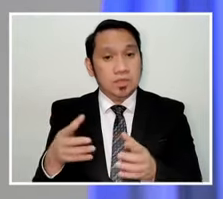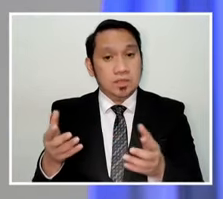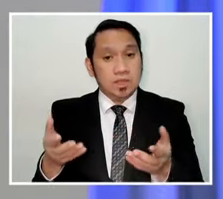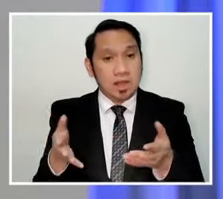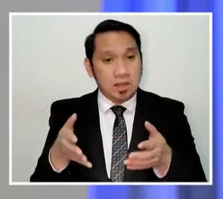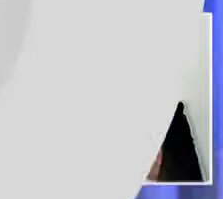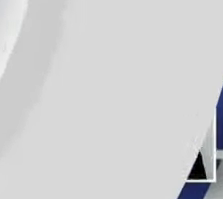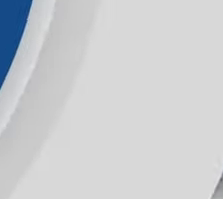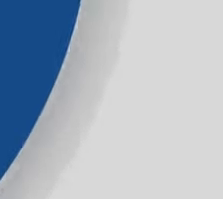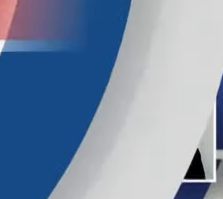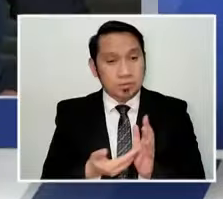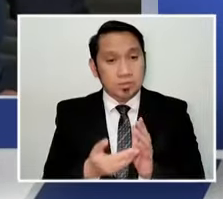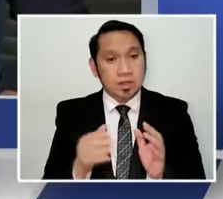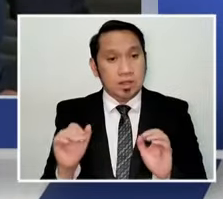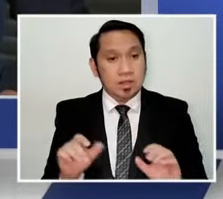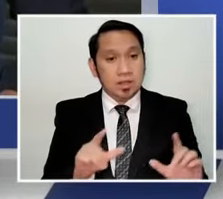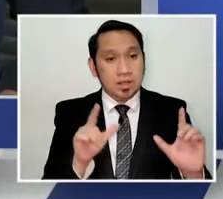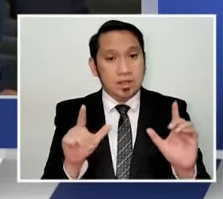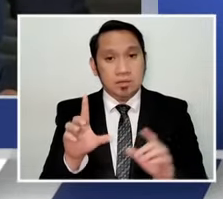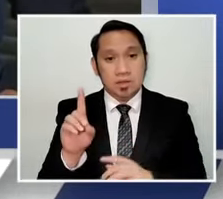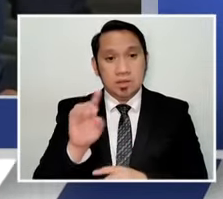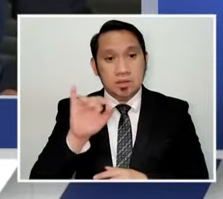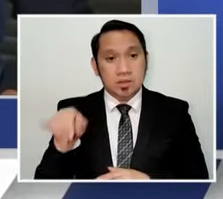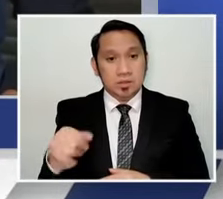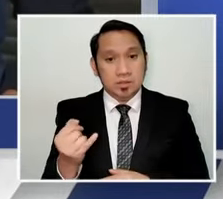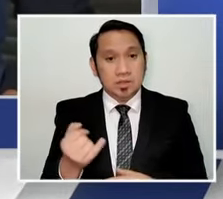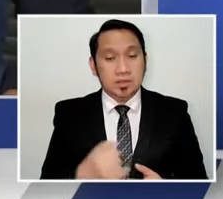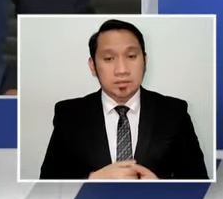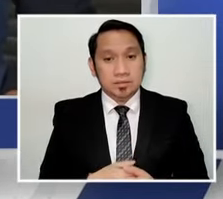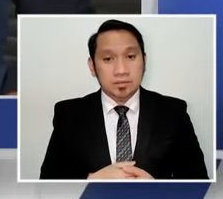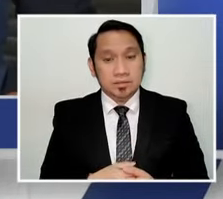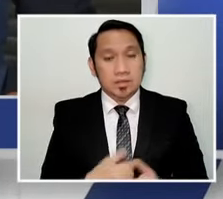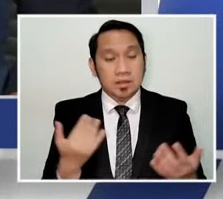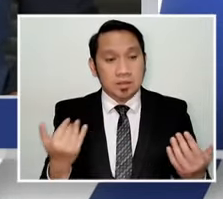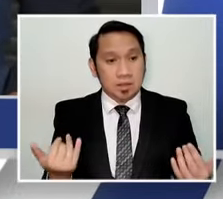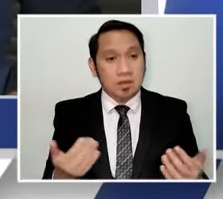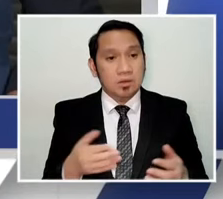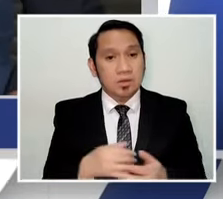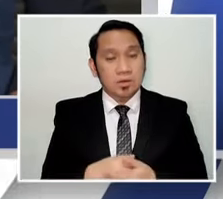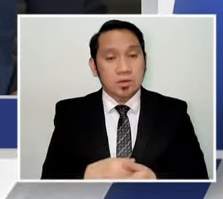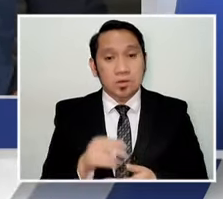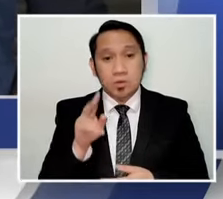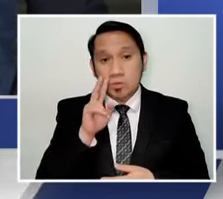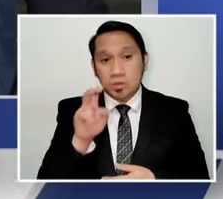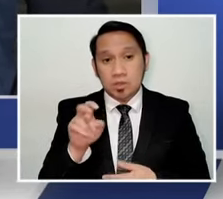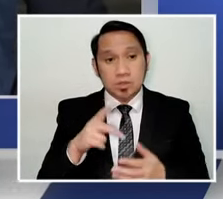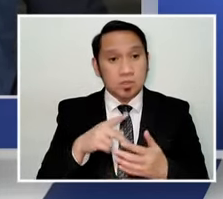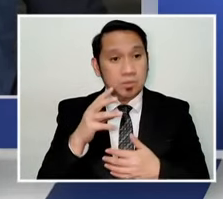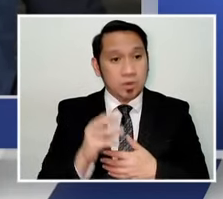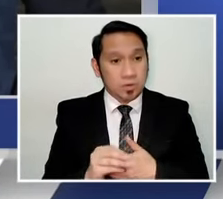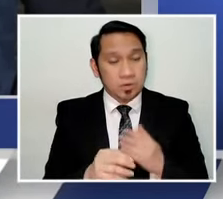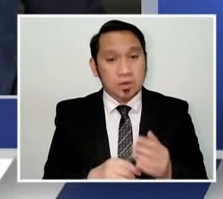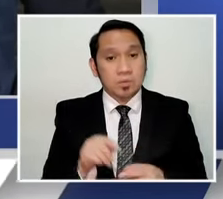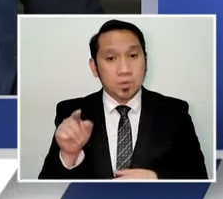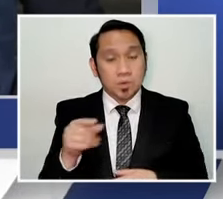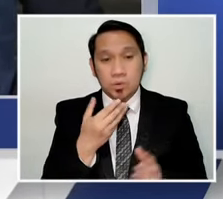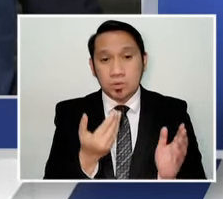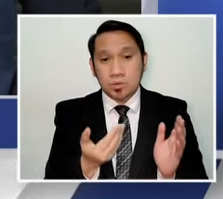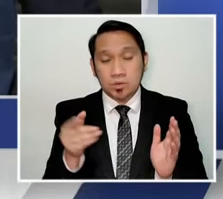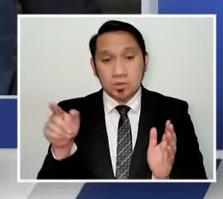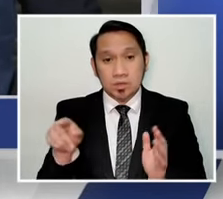mula sa DOJ, nagpapatrol si Nico Bawa. Nico, ipapasok ba sa Witness Protection Program yung mga naging testigo sa